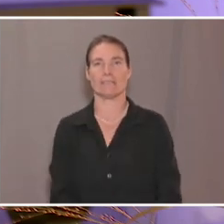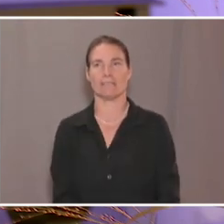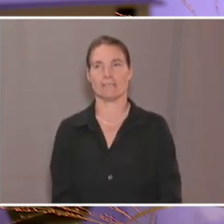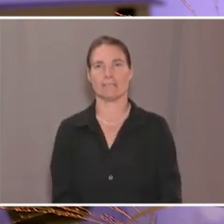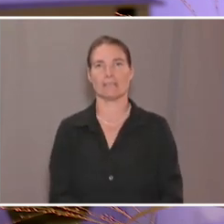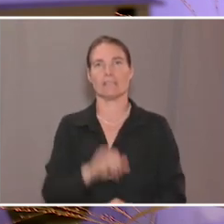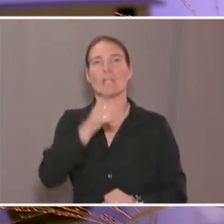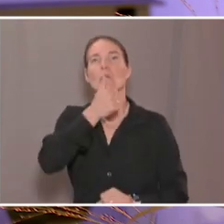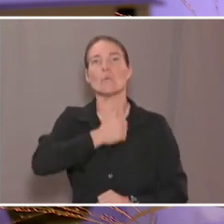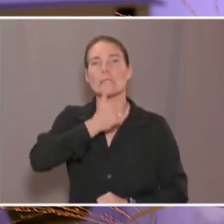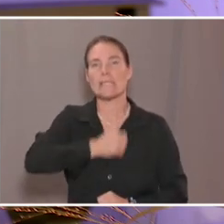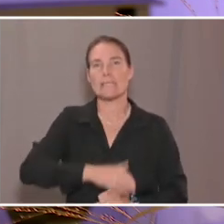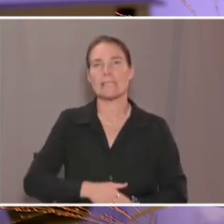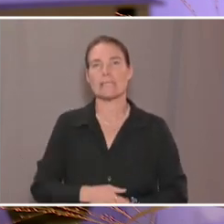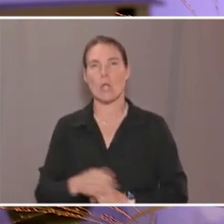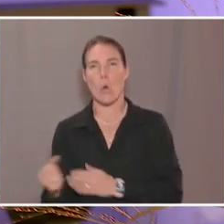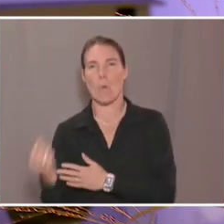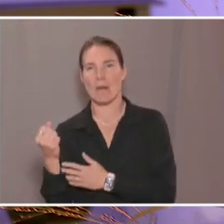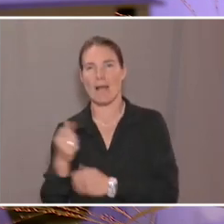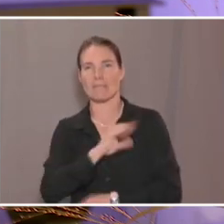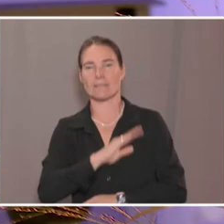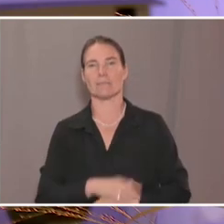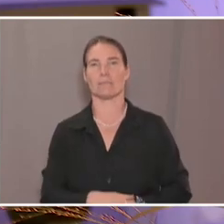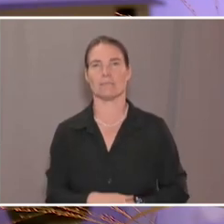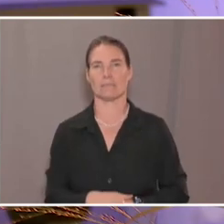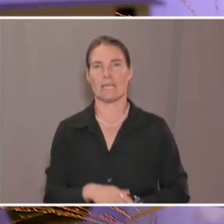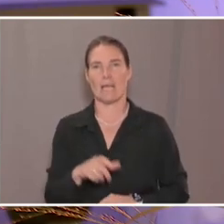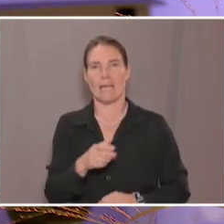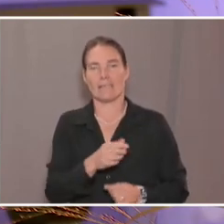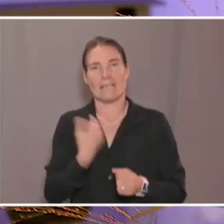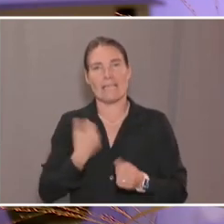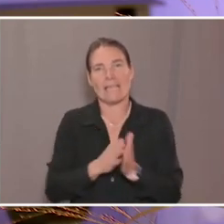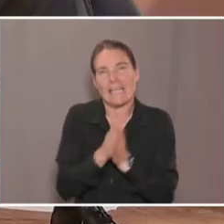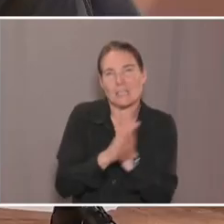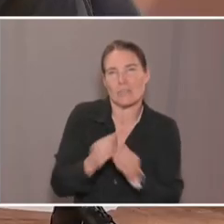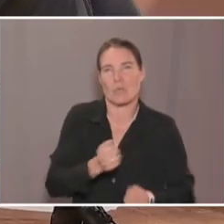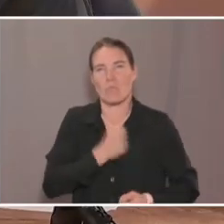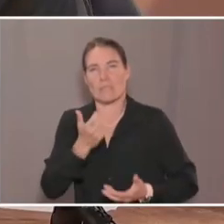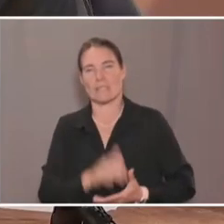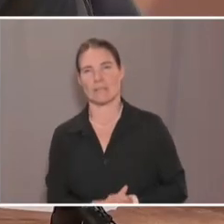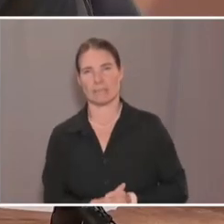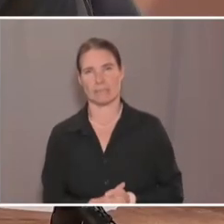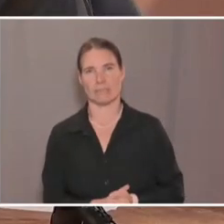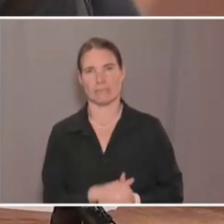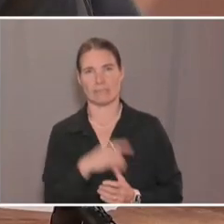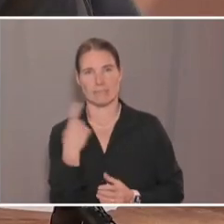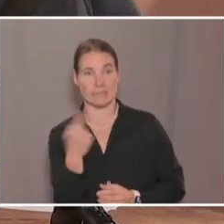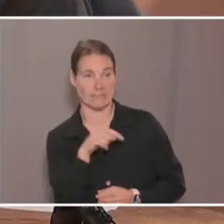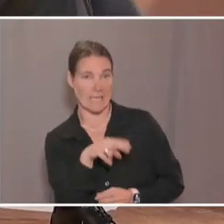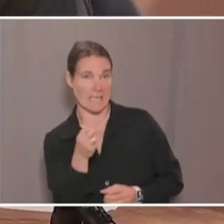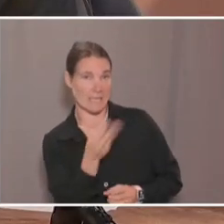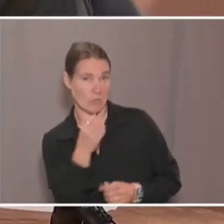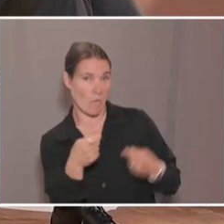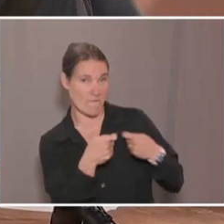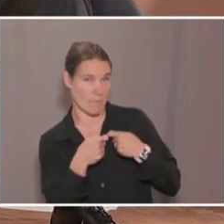auch jugendlich, kumpelhaft, leidenschaftlich und mutig. Ihr seid